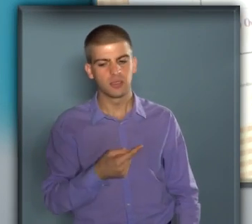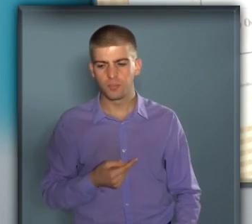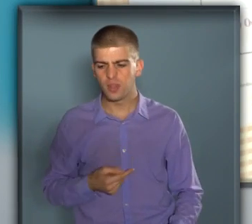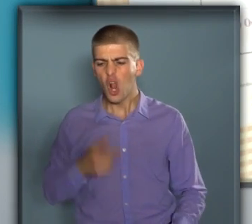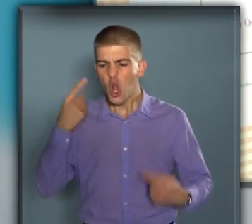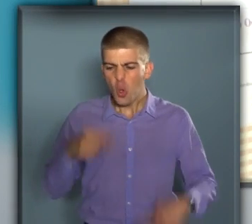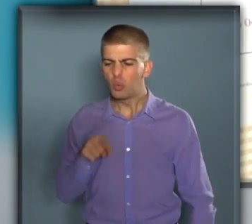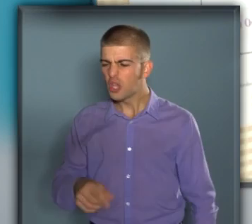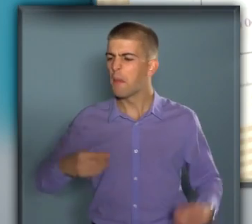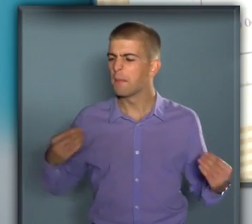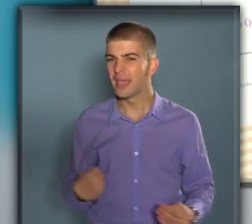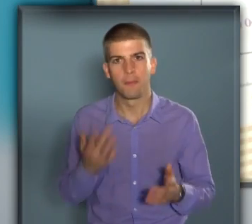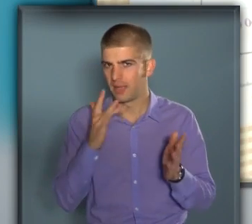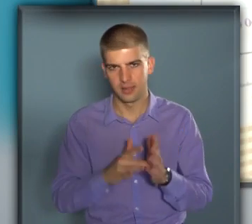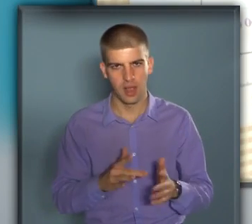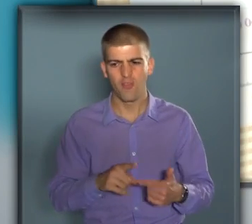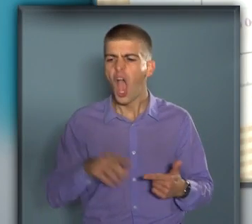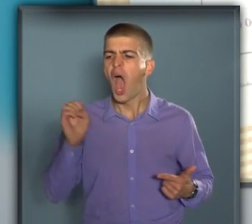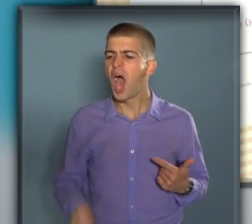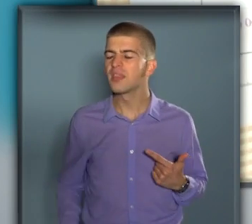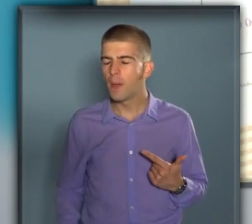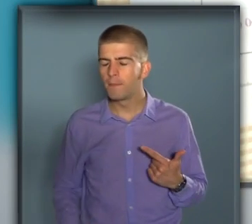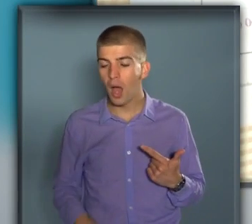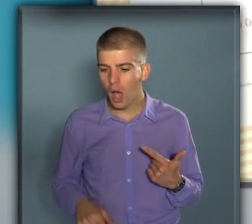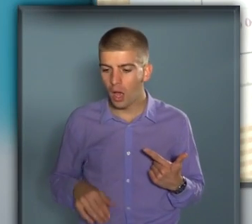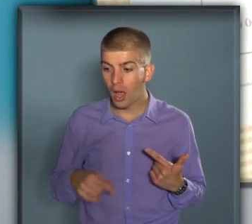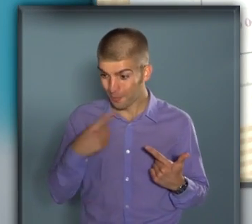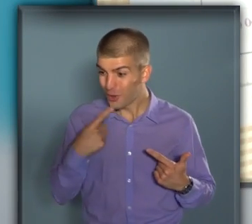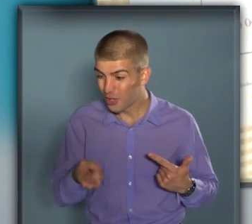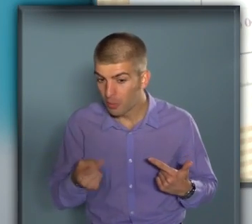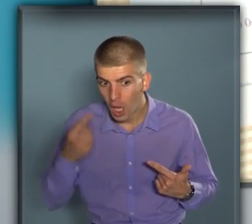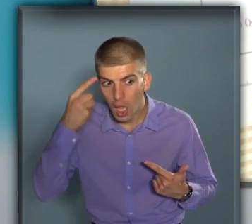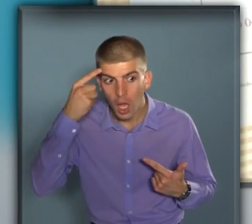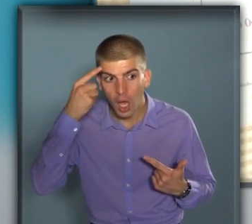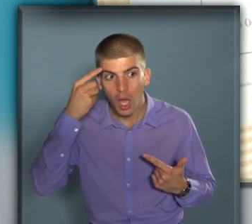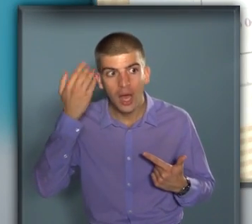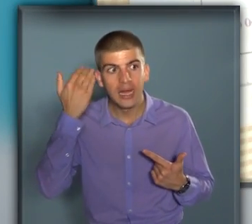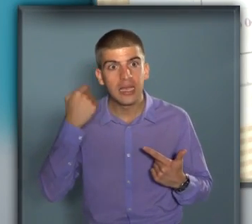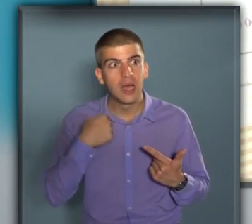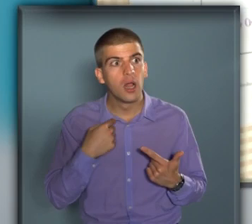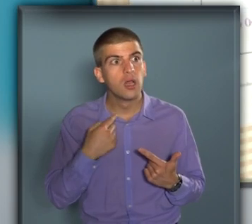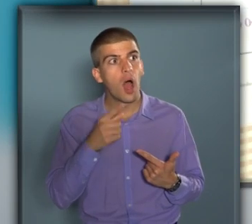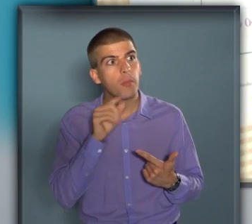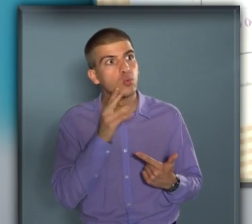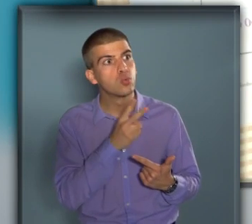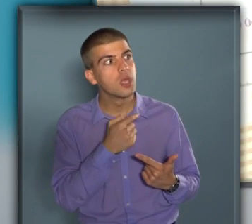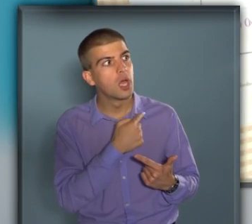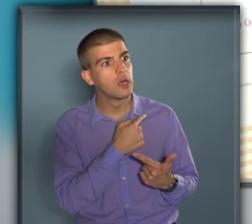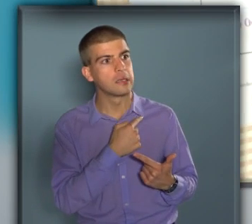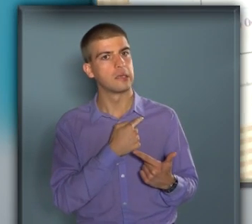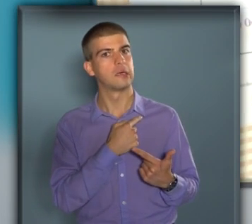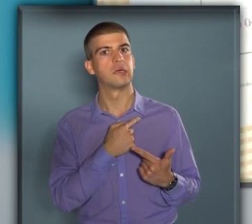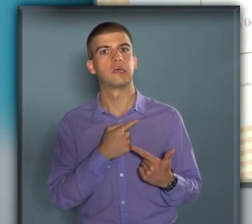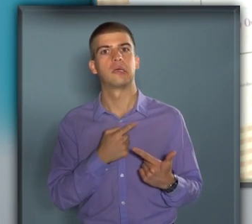ilyen lusta, teszem azt, vagy hogy hagyd már abba. Tehát ezek, és ez mind sok-sok apró